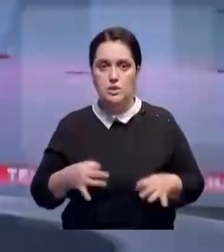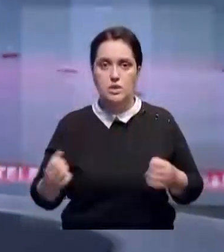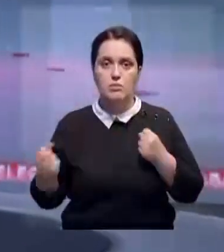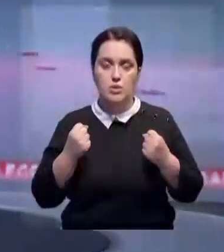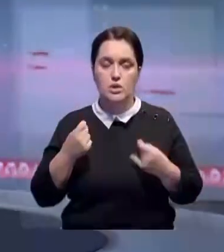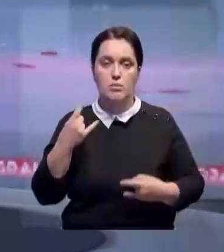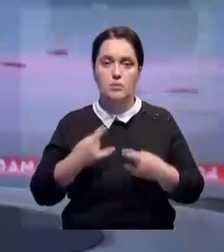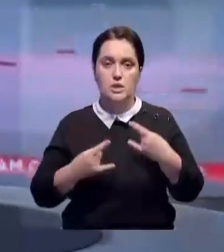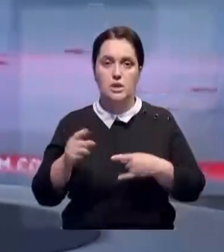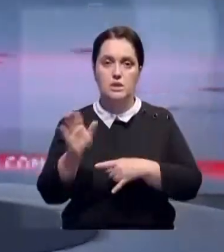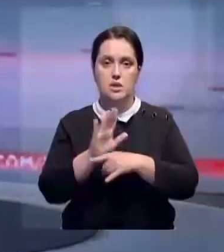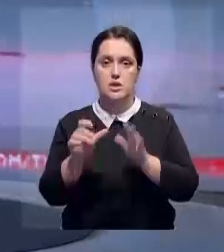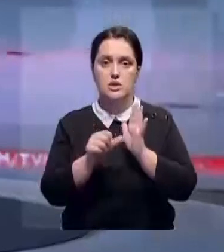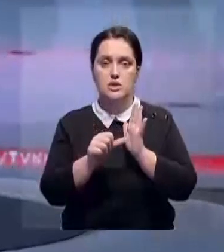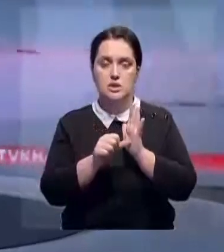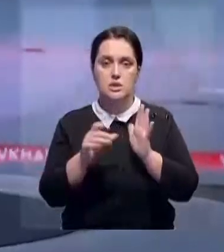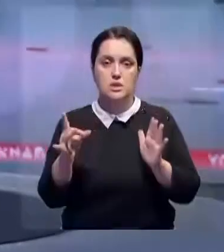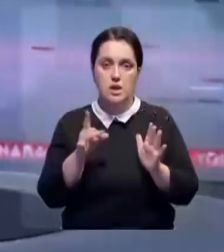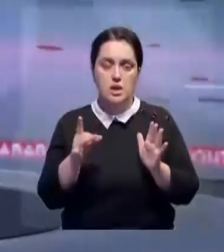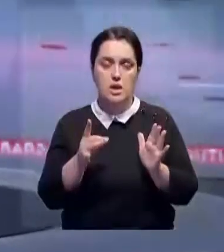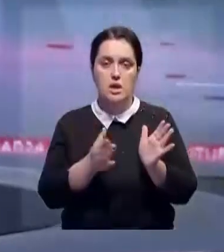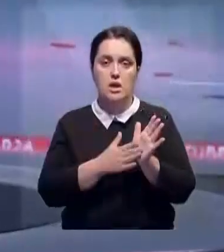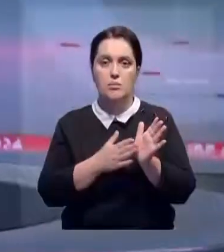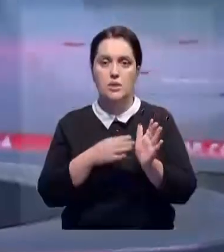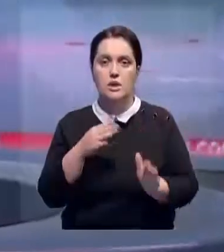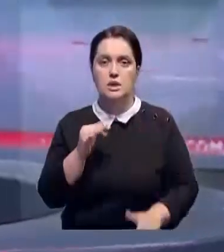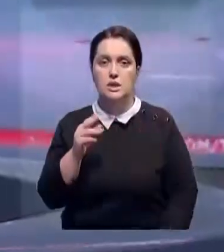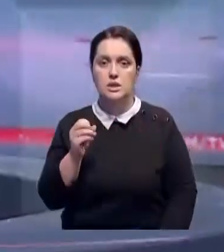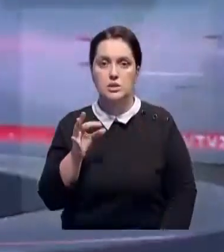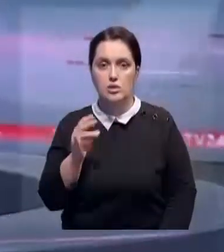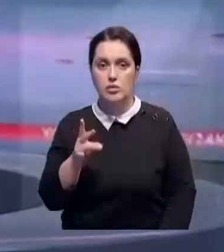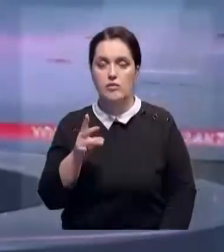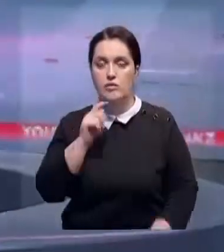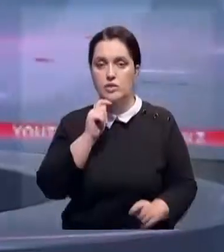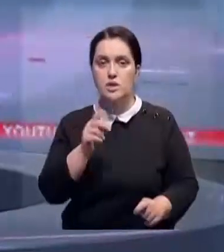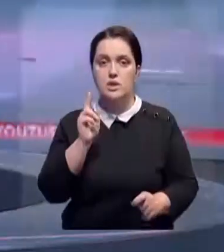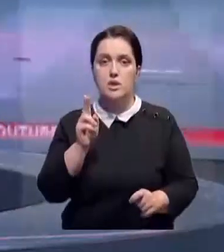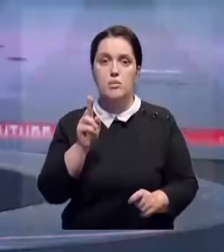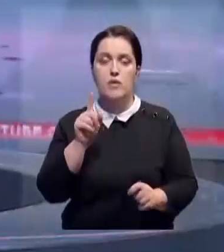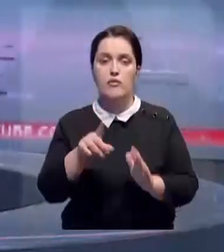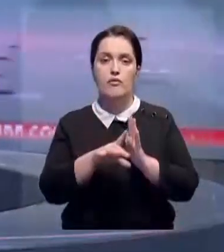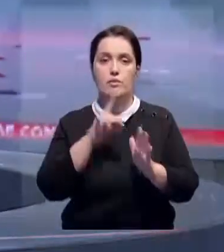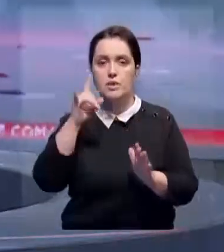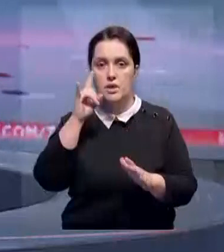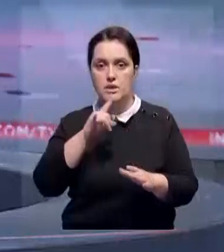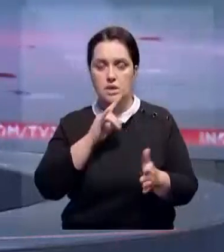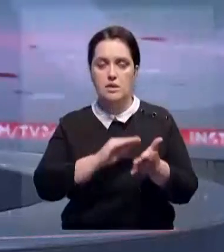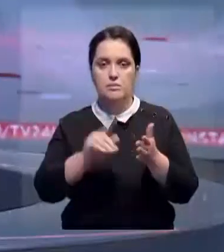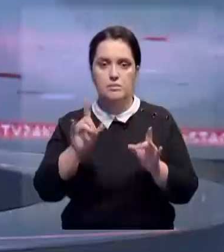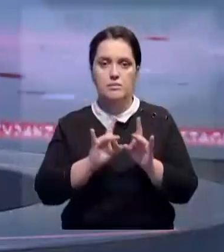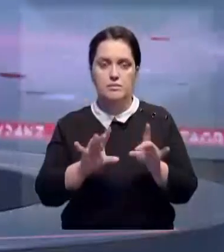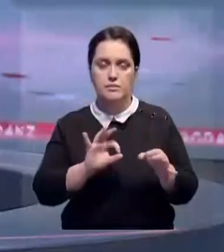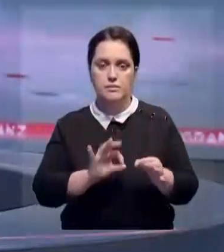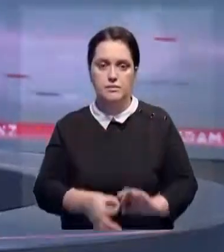искусства, спорта, медиа и кинематографа состоялось в шестой раз. Премию «Тикетон Awards» вручили тем, кого выбрали